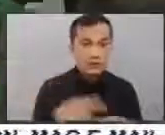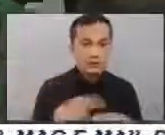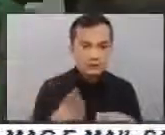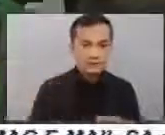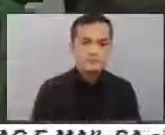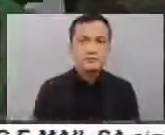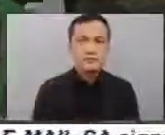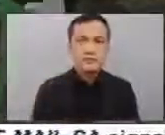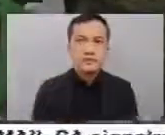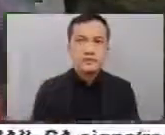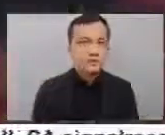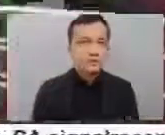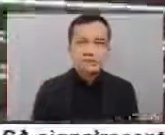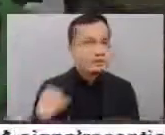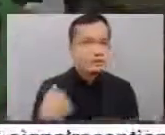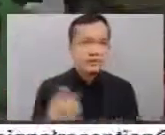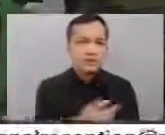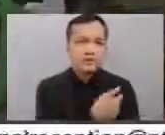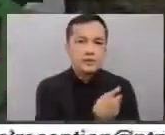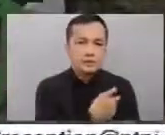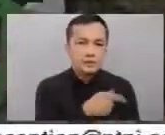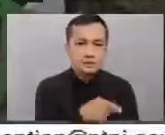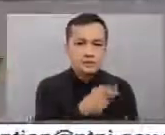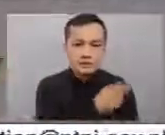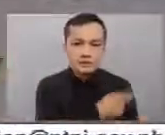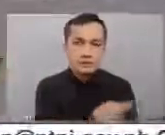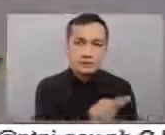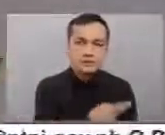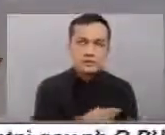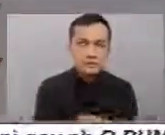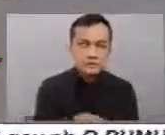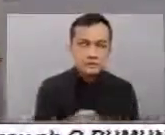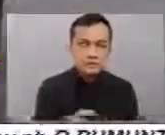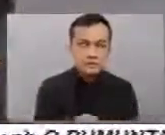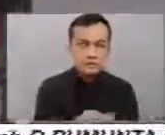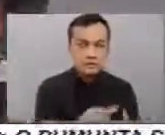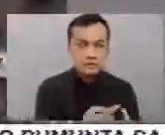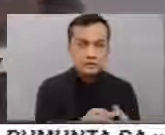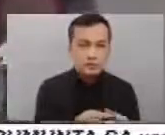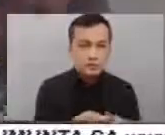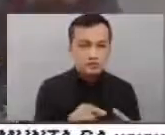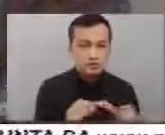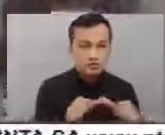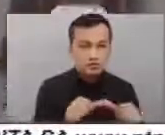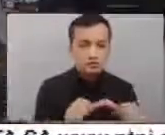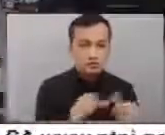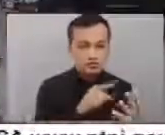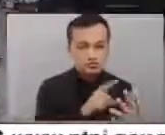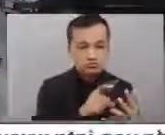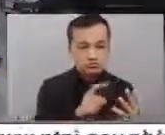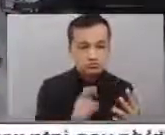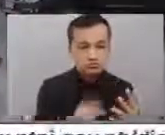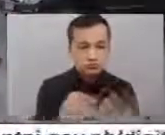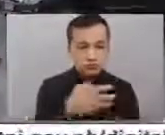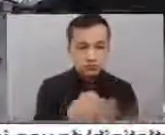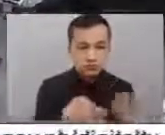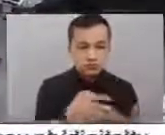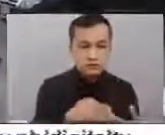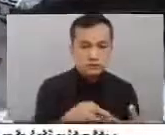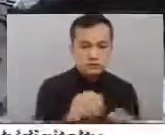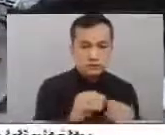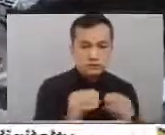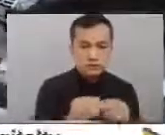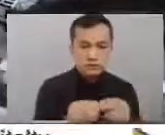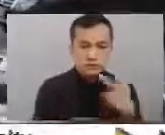Region na una nang na-detect sa Tagum City, Davao del Norte. Sa kabila ng bagong kaso ng Delta variant sa syudad, ay walang plano ang